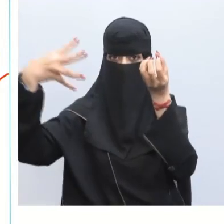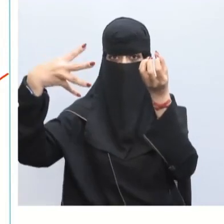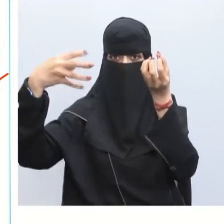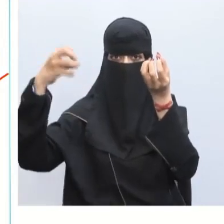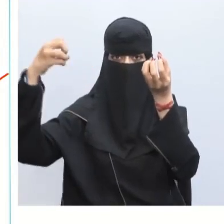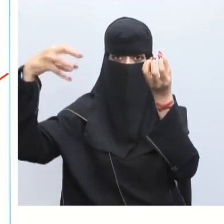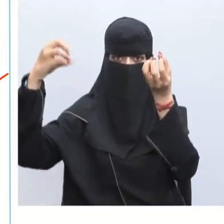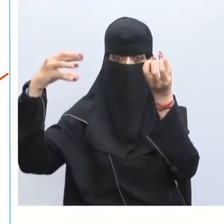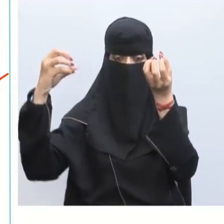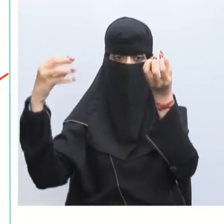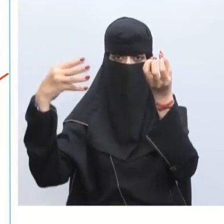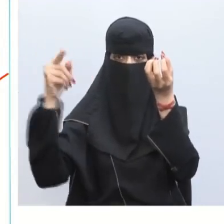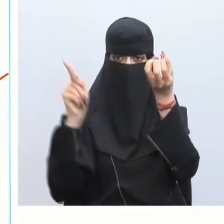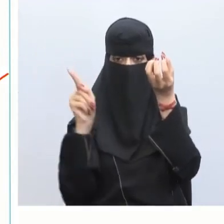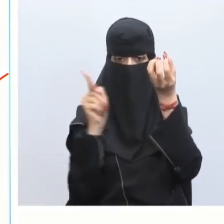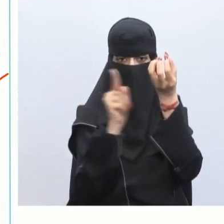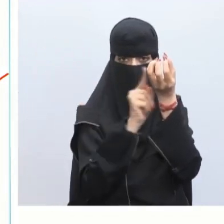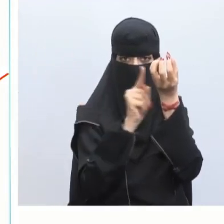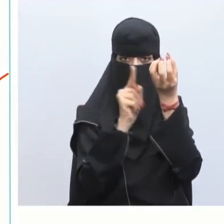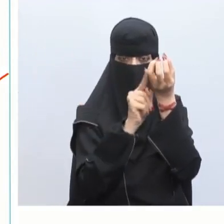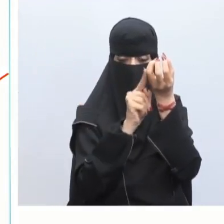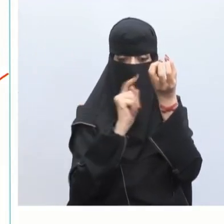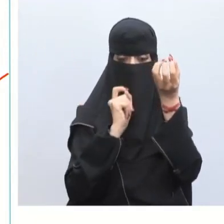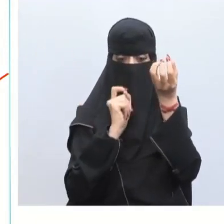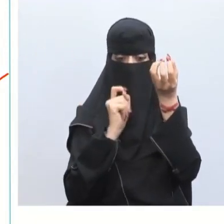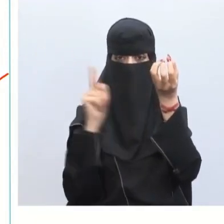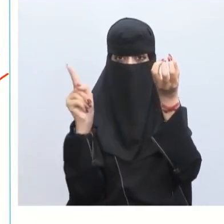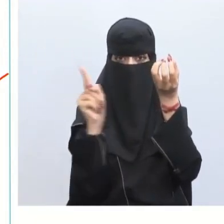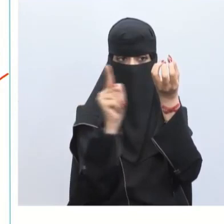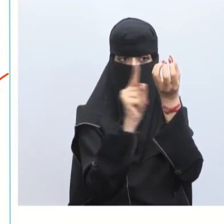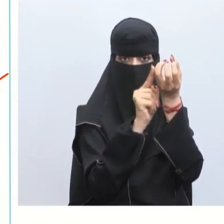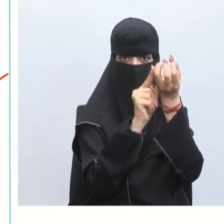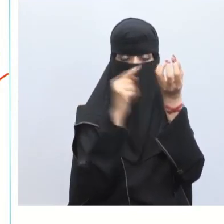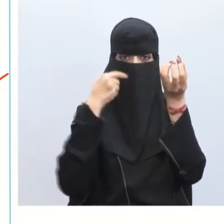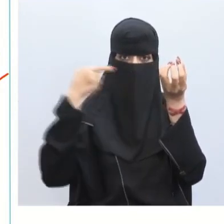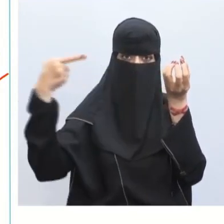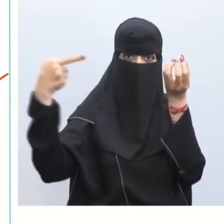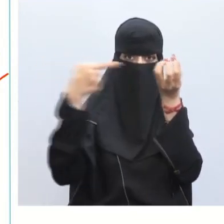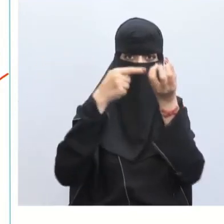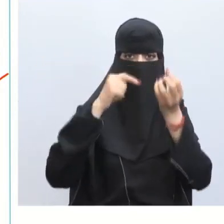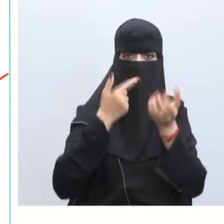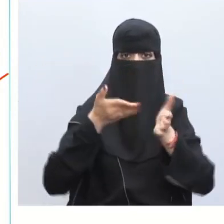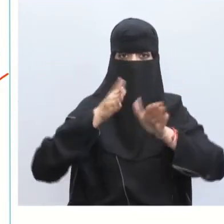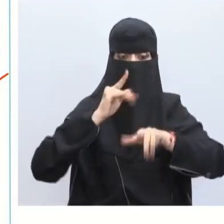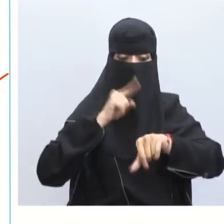الشمس على خط الاستواء معظم اشهر